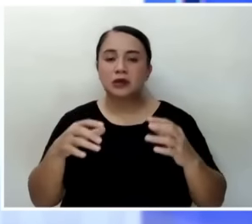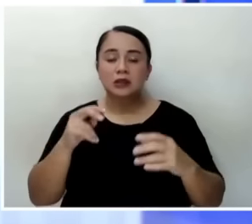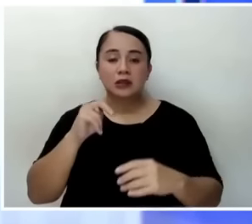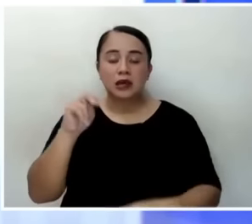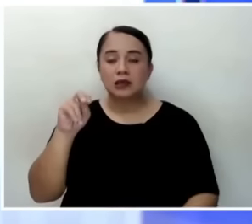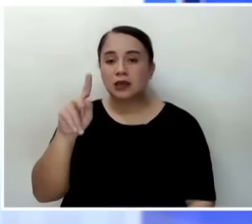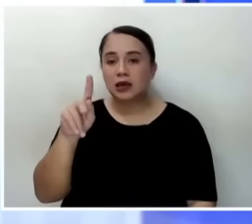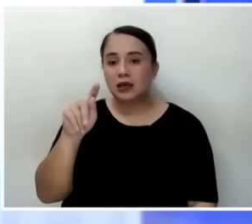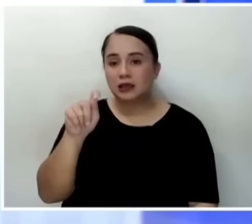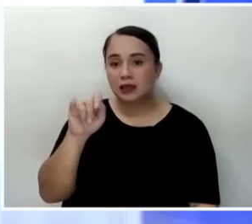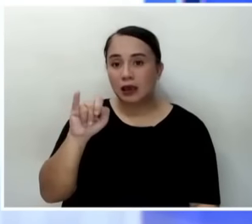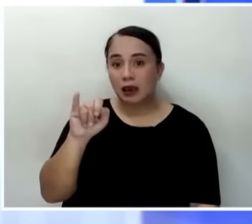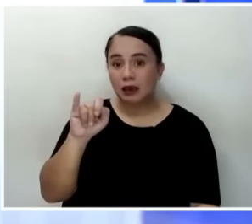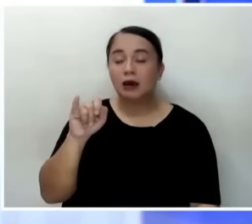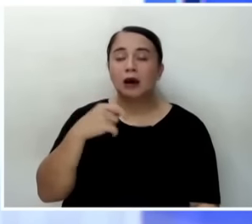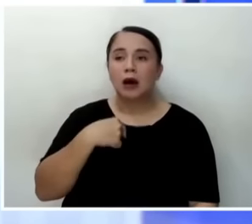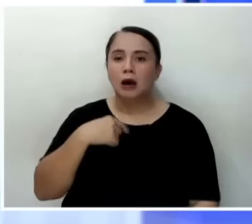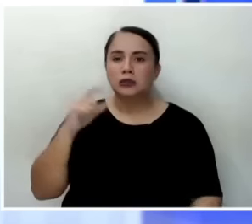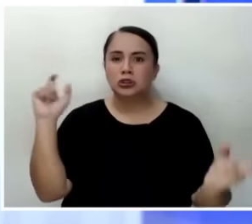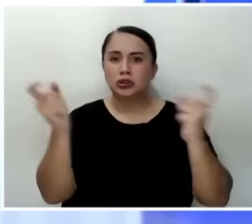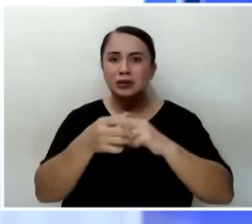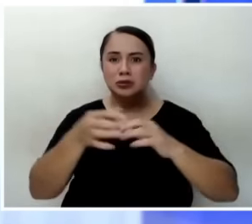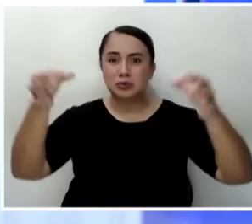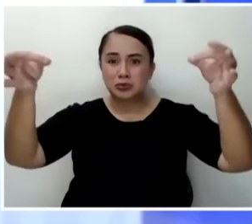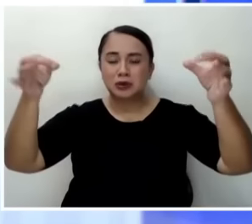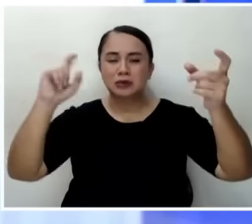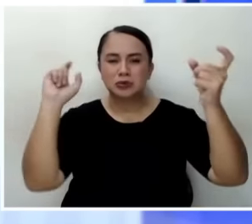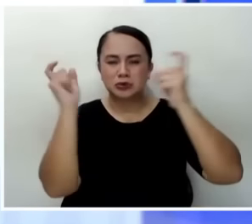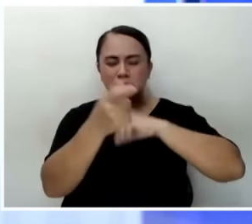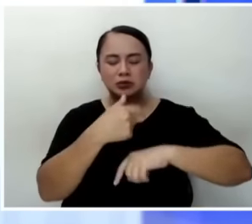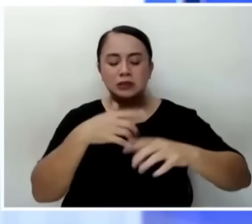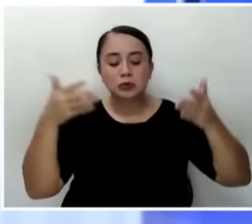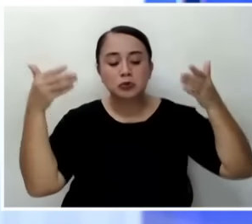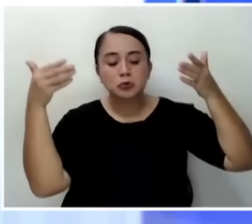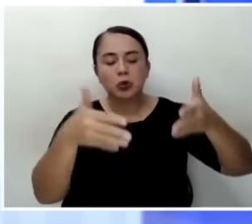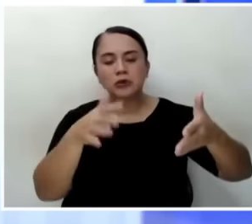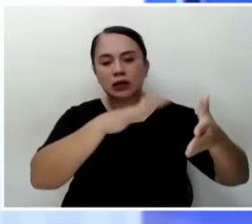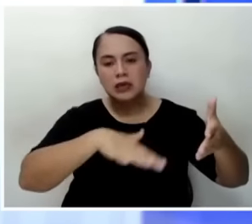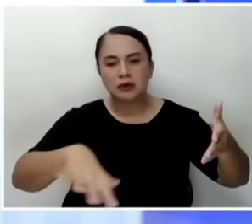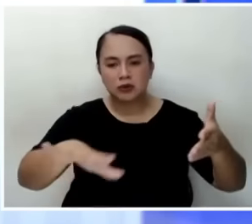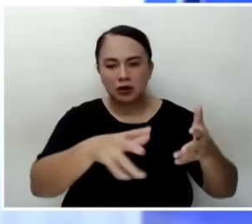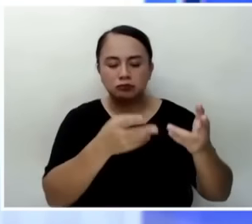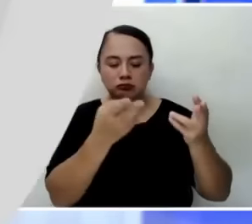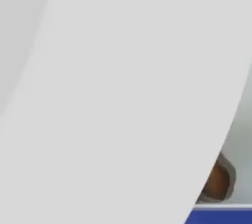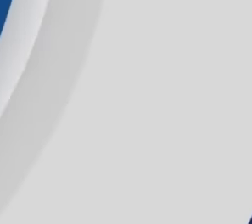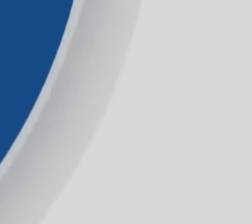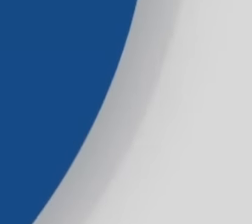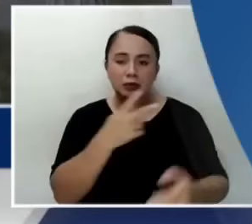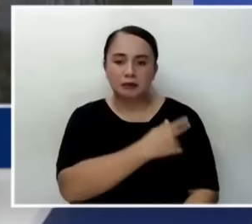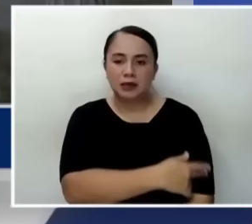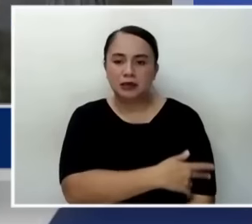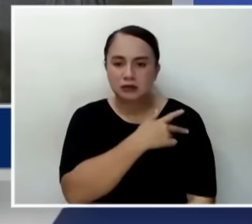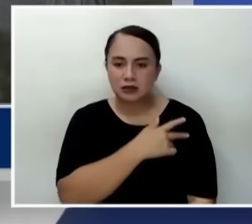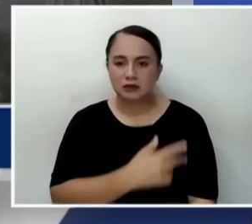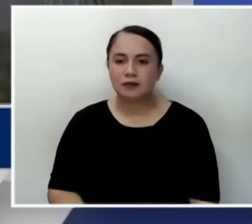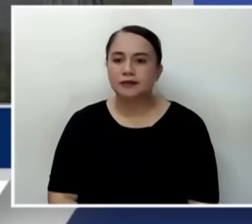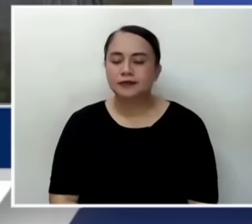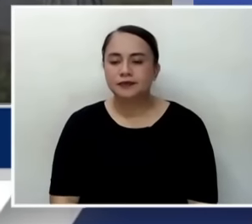Transplant Institute para maging isang leptospirosis ward. At live mula sa NKTR sa Quezon